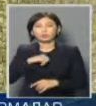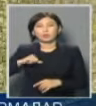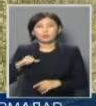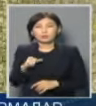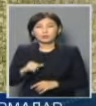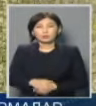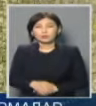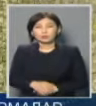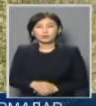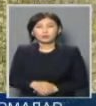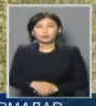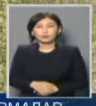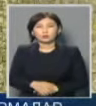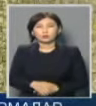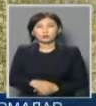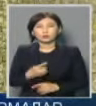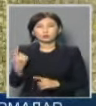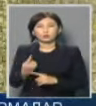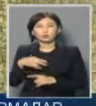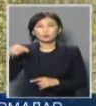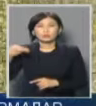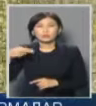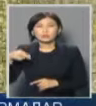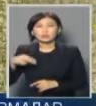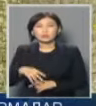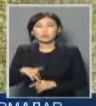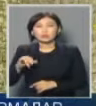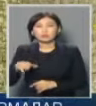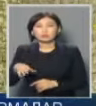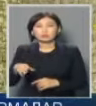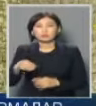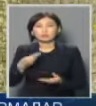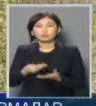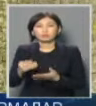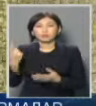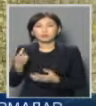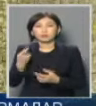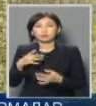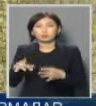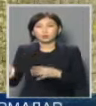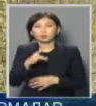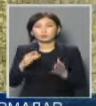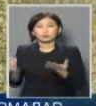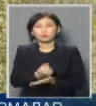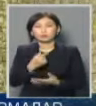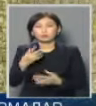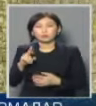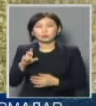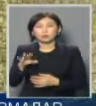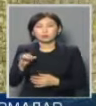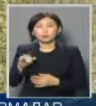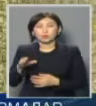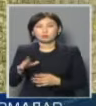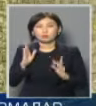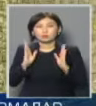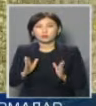әріптесіміз, тұңғыш президент елбасы стипендиясының иегері, республикалық конкурстың лауреаты Бауыржан Ақтаевтың өзінің